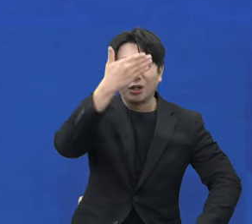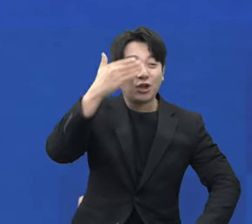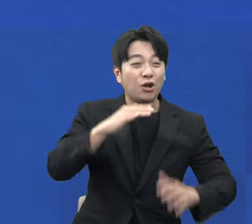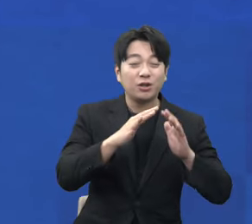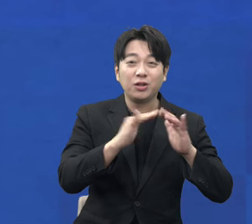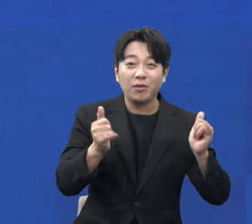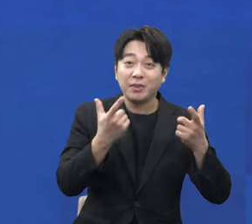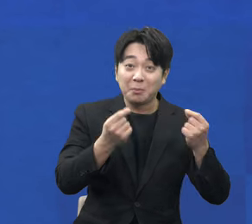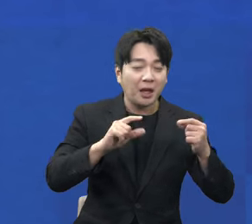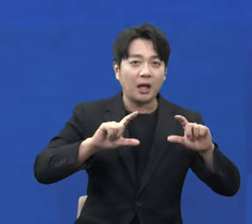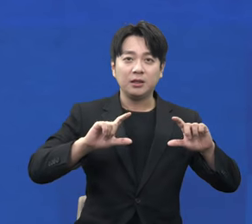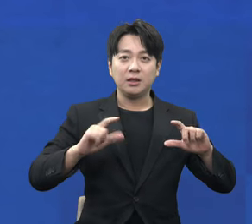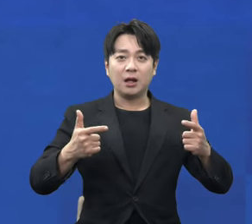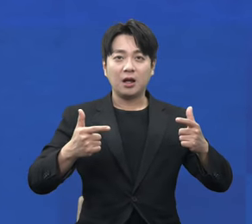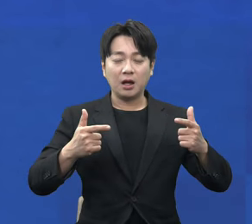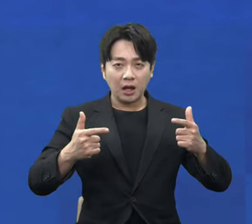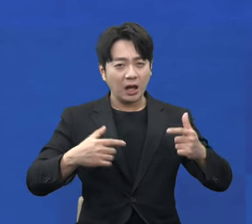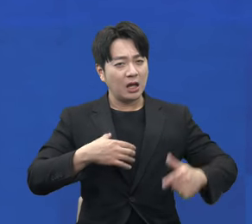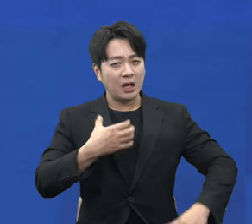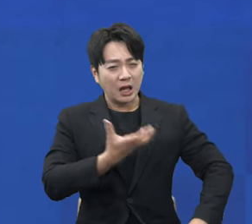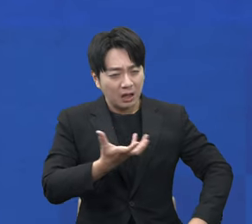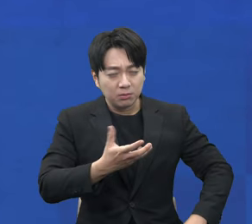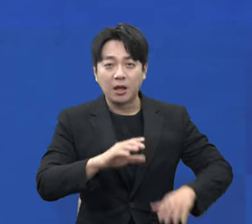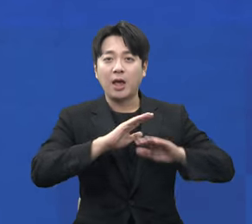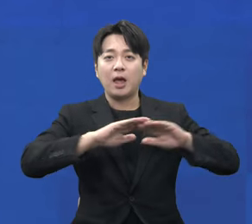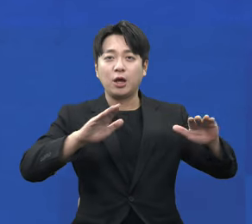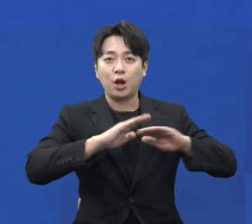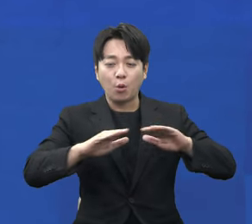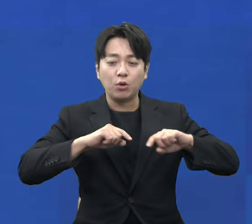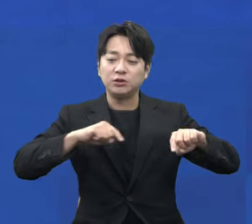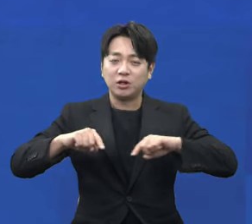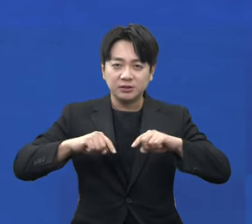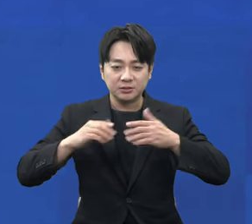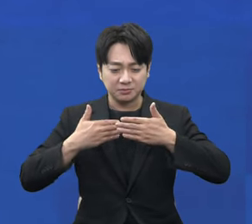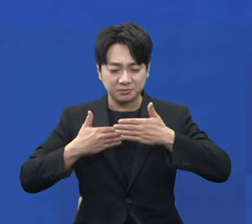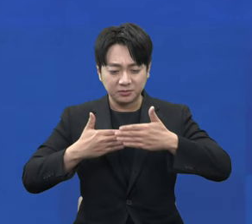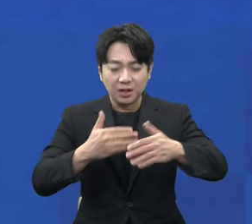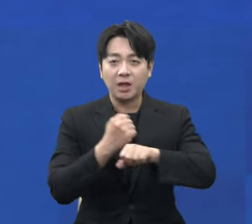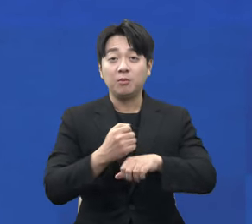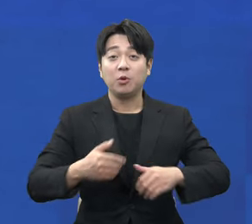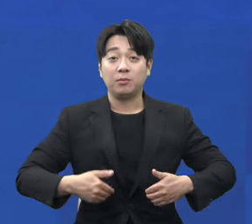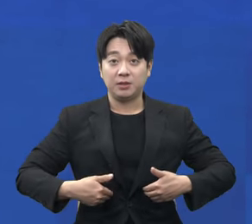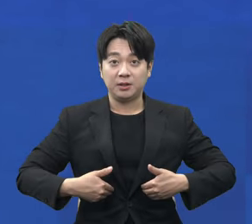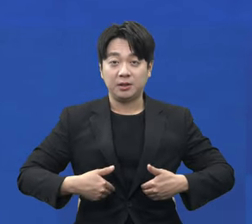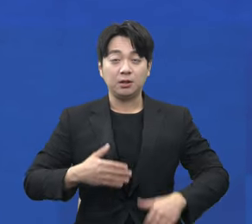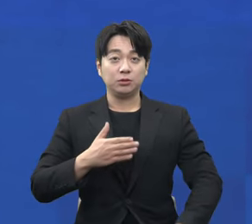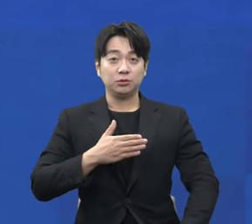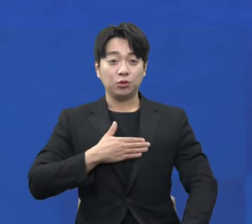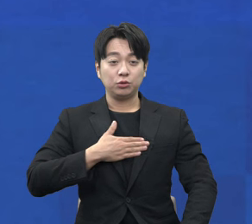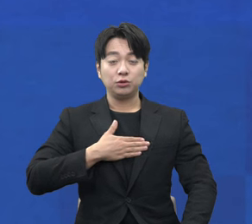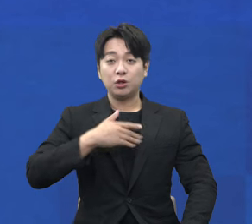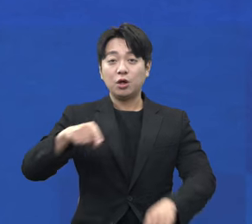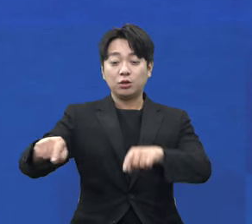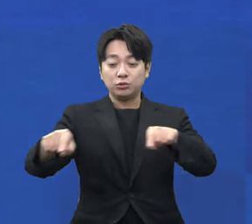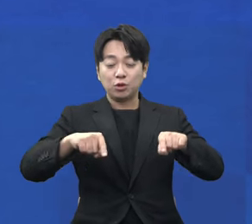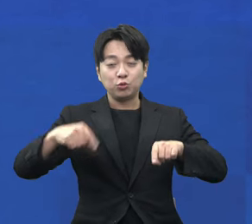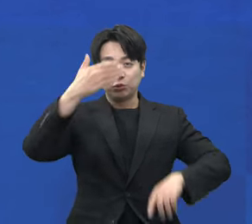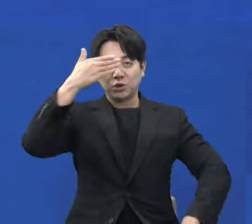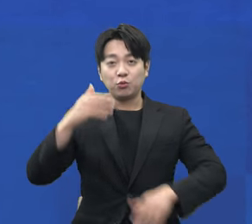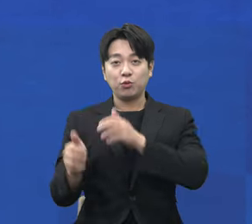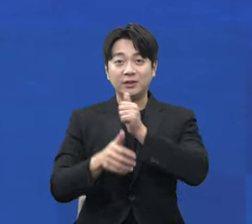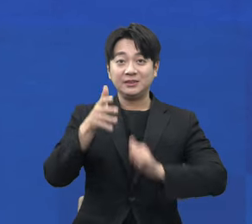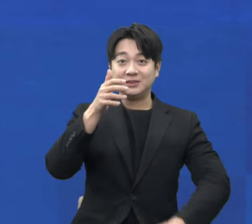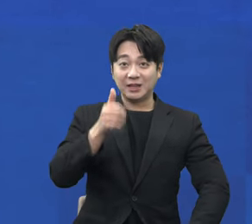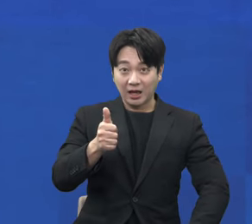정당답게 아프지 않을 방법을 정치적 해법으로 찾아야 합니다. 저는 전국 청년위원장이 된다면 연설